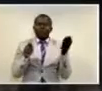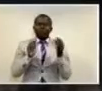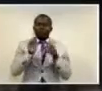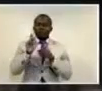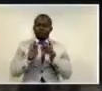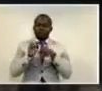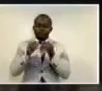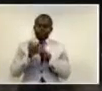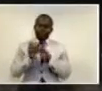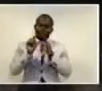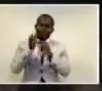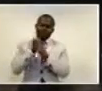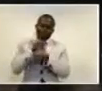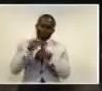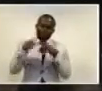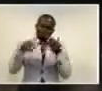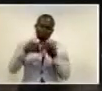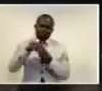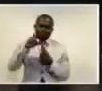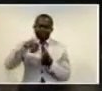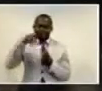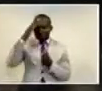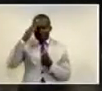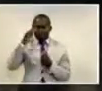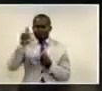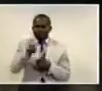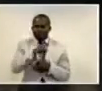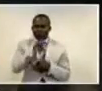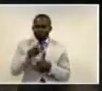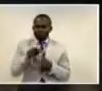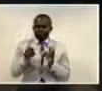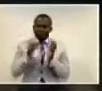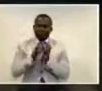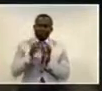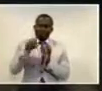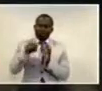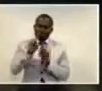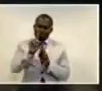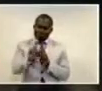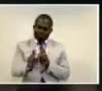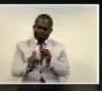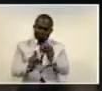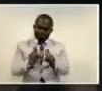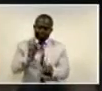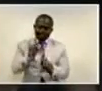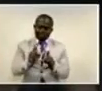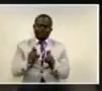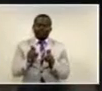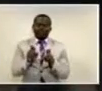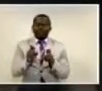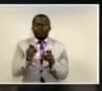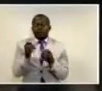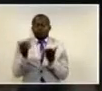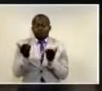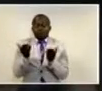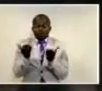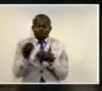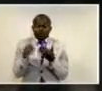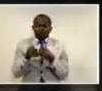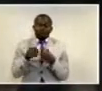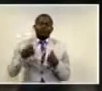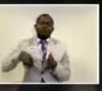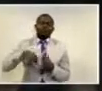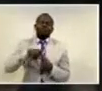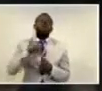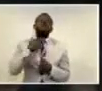abazajya babikora bose ni ukumenya ko bari mu makosa kandi bazajya babibazwa usibye ko nanone njye